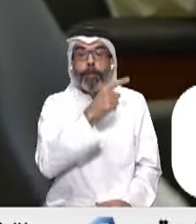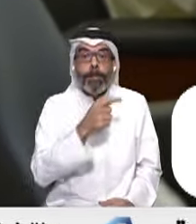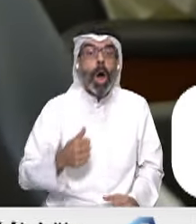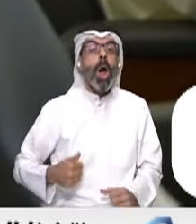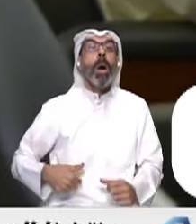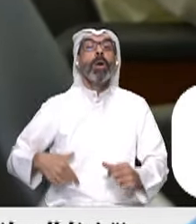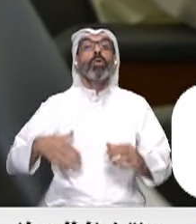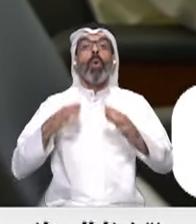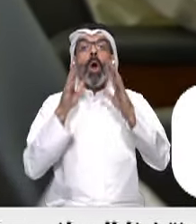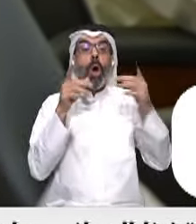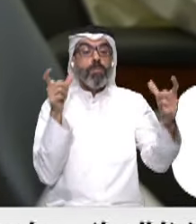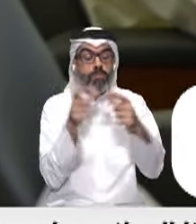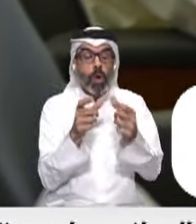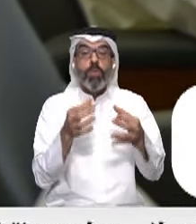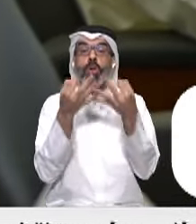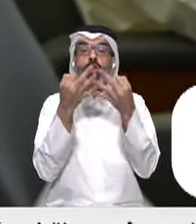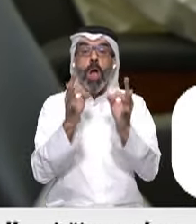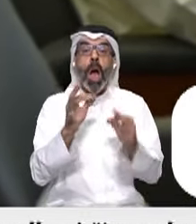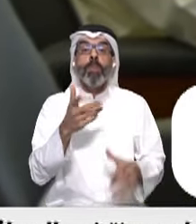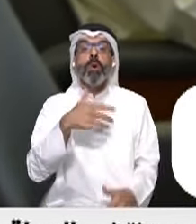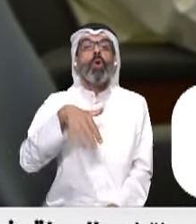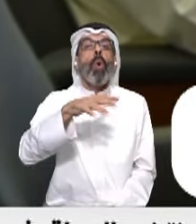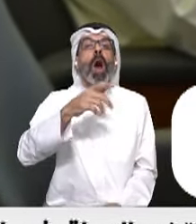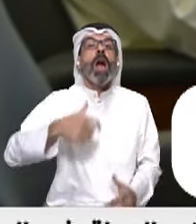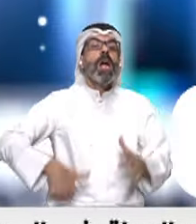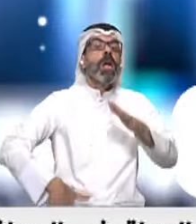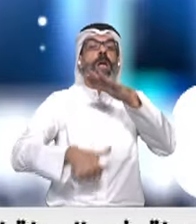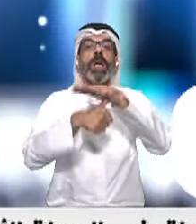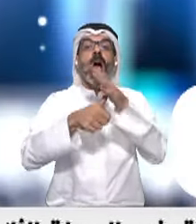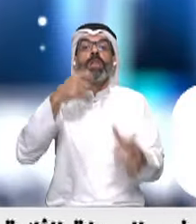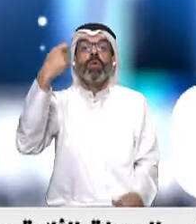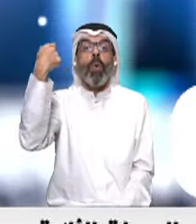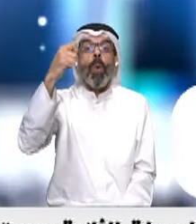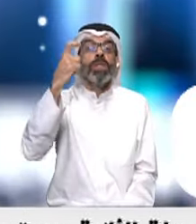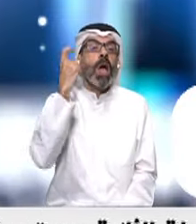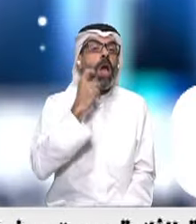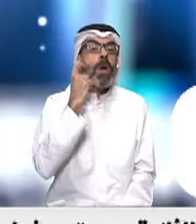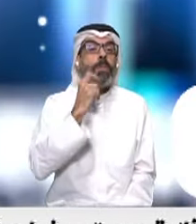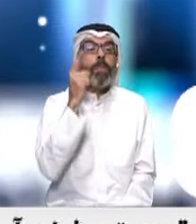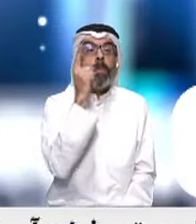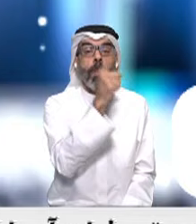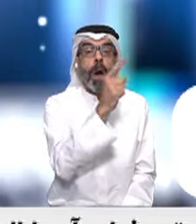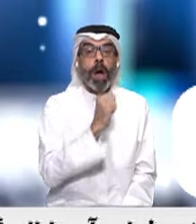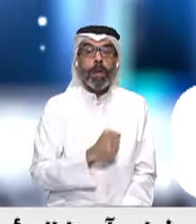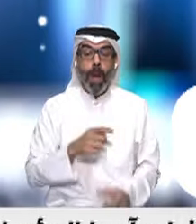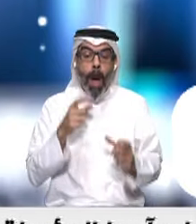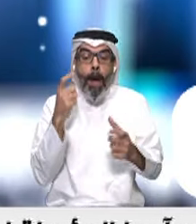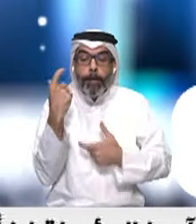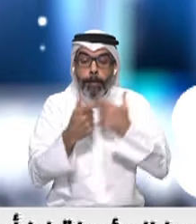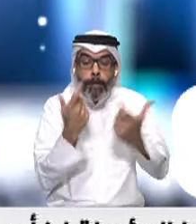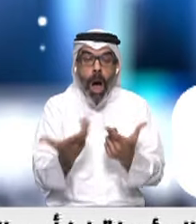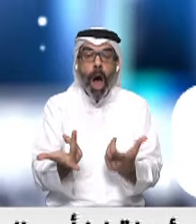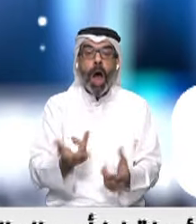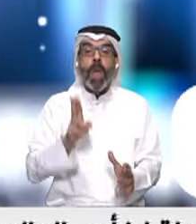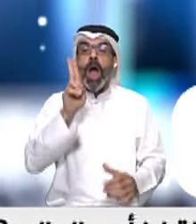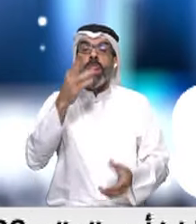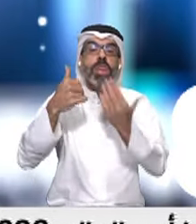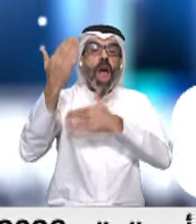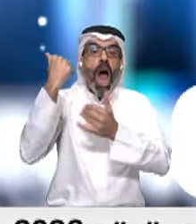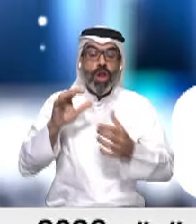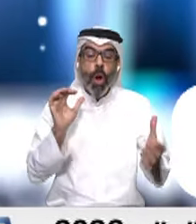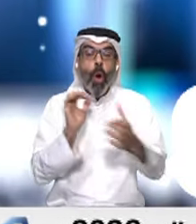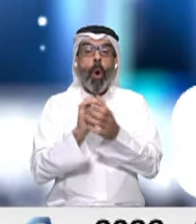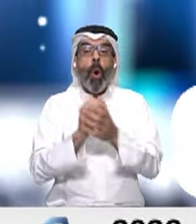دوله الامارات العربيه رئيس مجلس الوزراء حاكم دبي والتي تم من خلالها بحث الروابط التاريخيه الاخويه التي